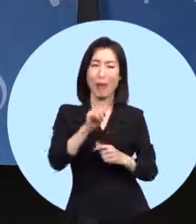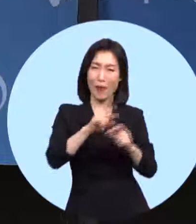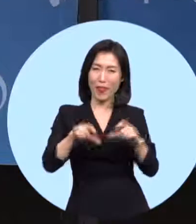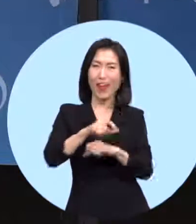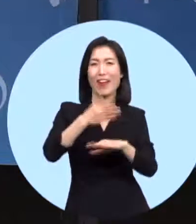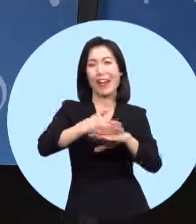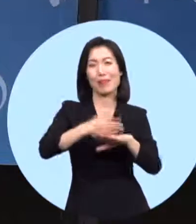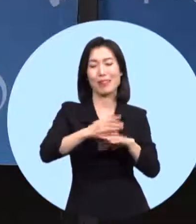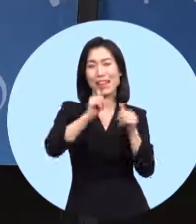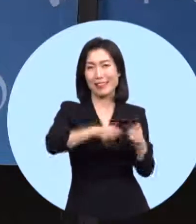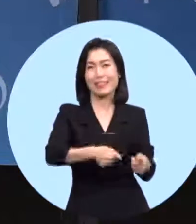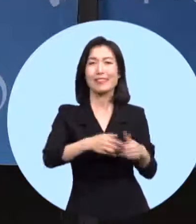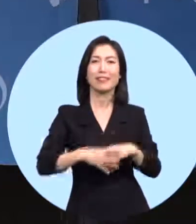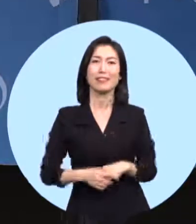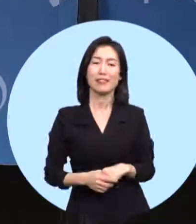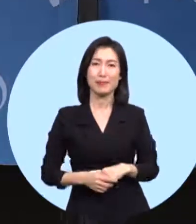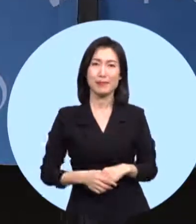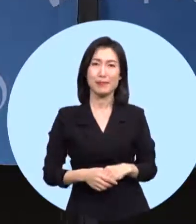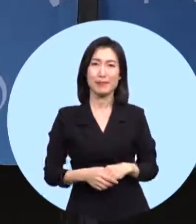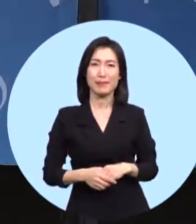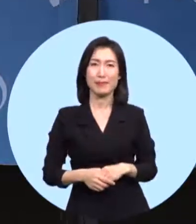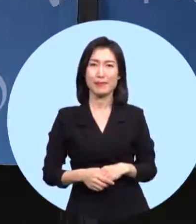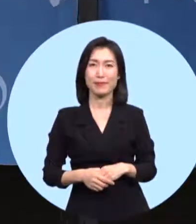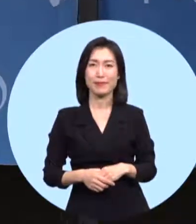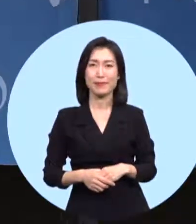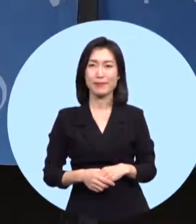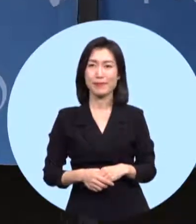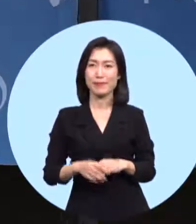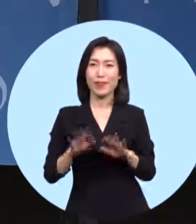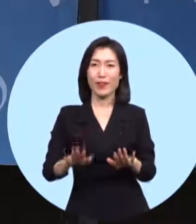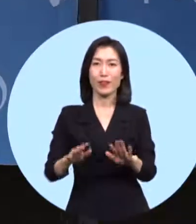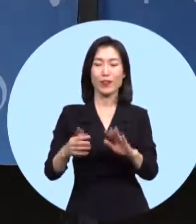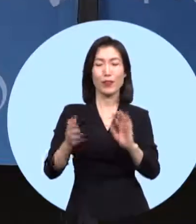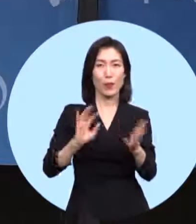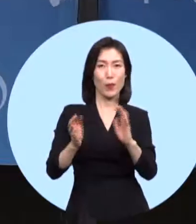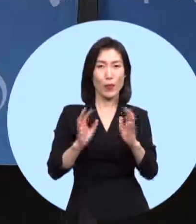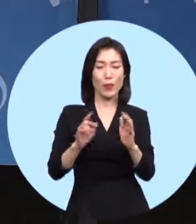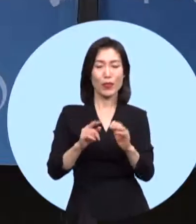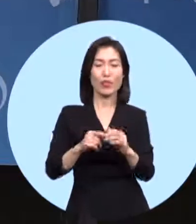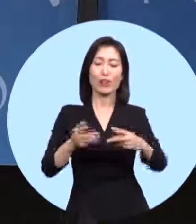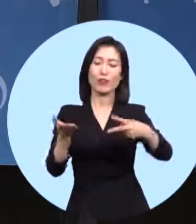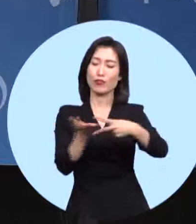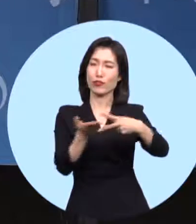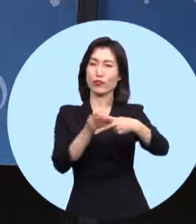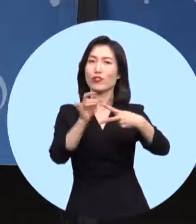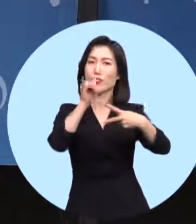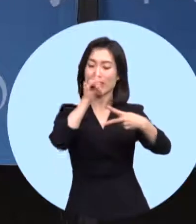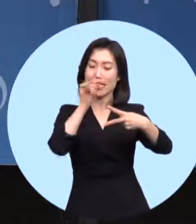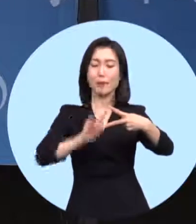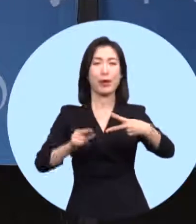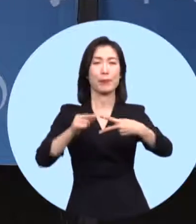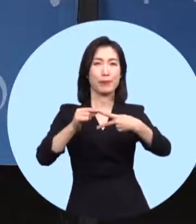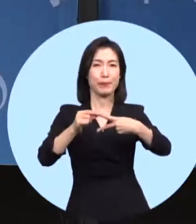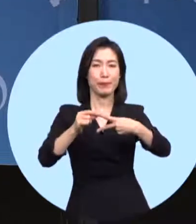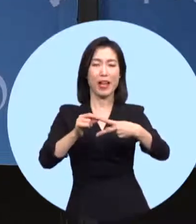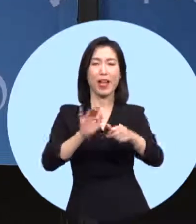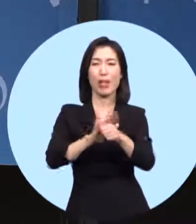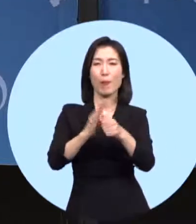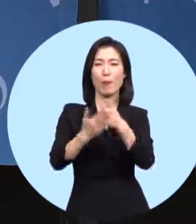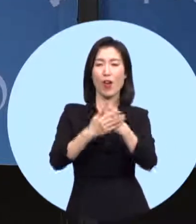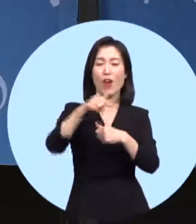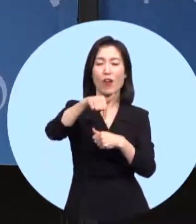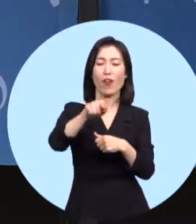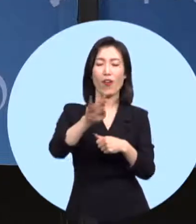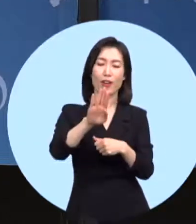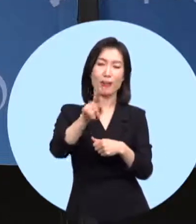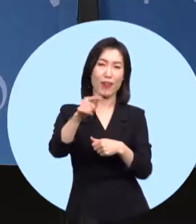말씀을 드리도록 하겠습니다. 오늘 토론은 크게 두 가지로 구성이 되어 있습니다. 하나는 협력적 거버넌스에